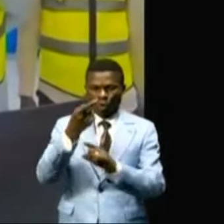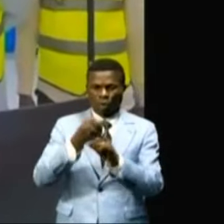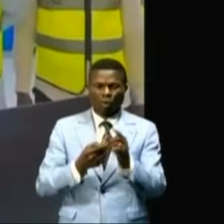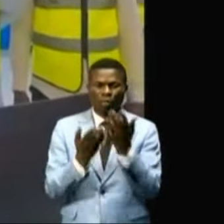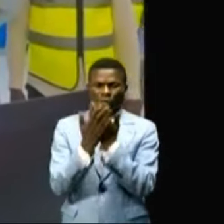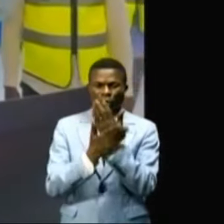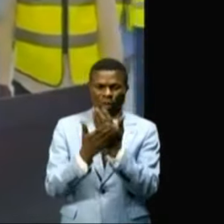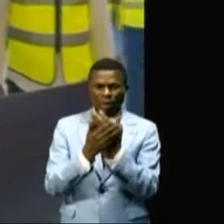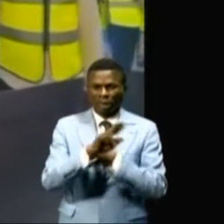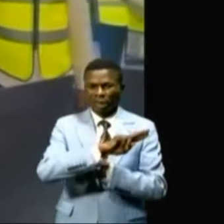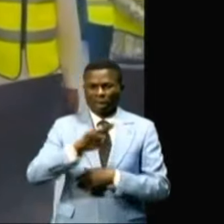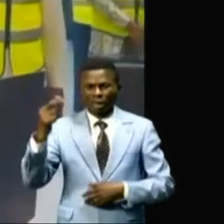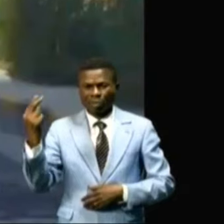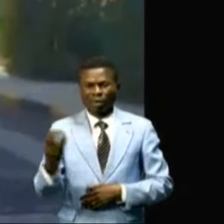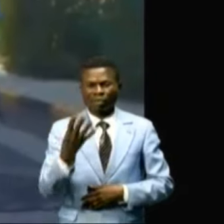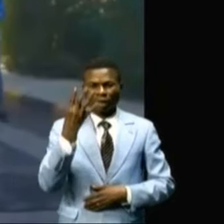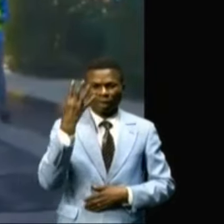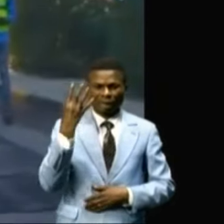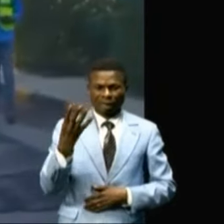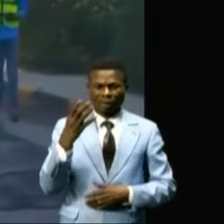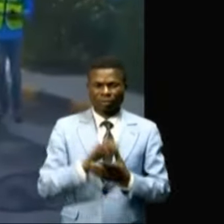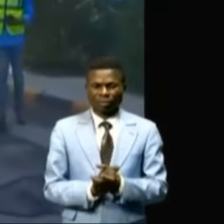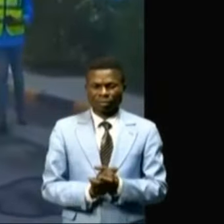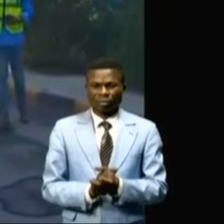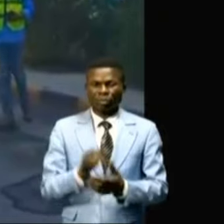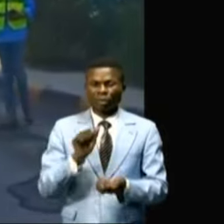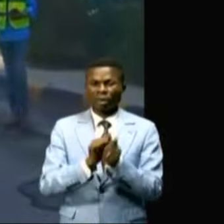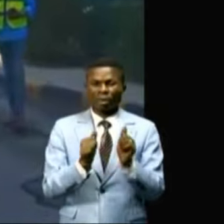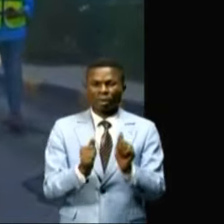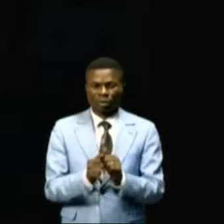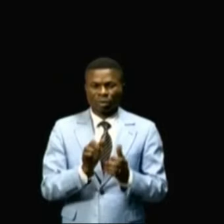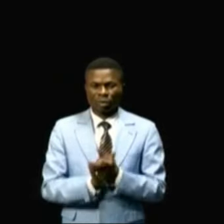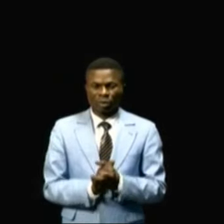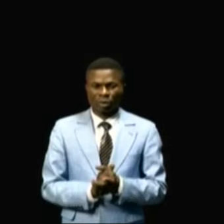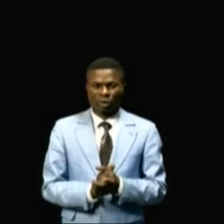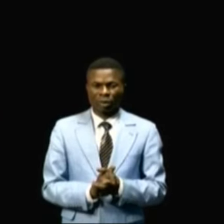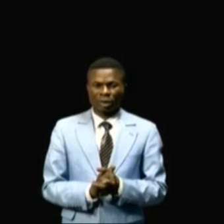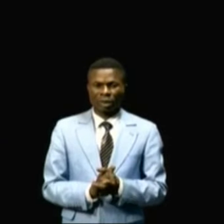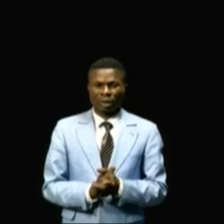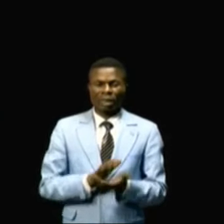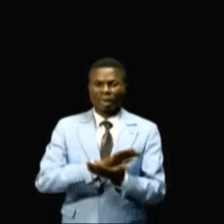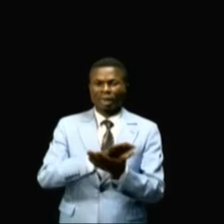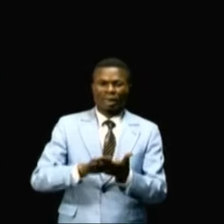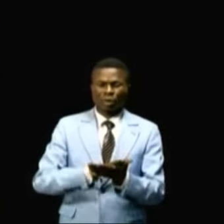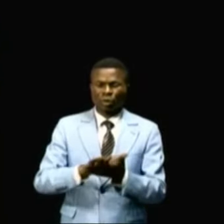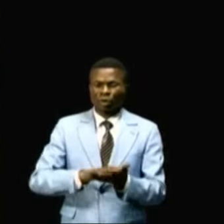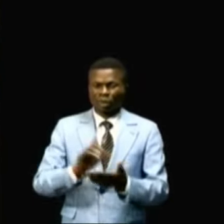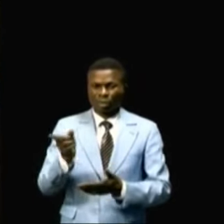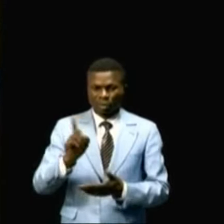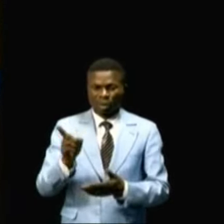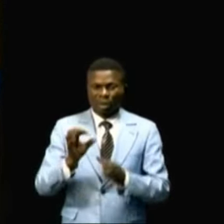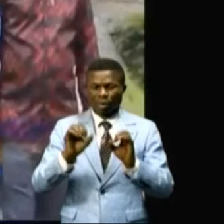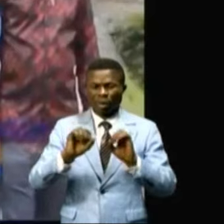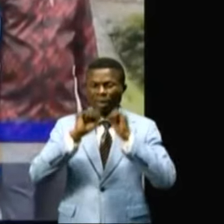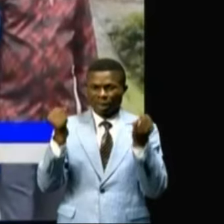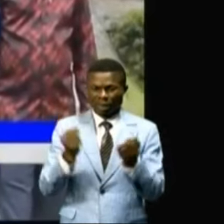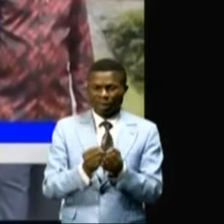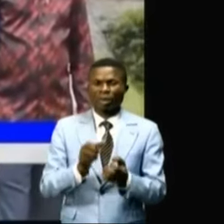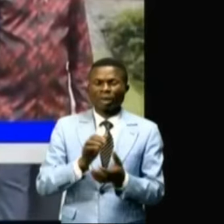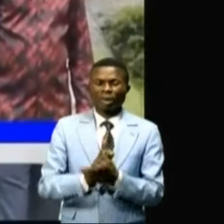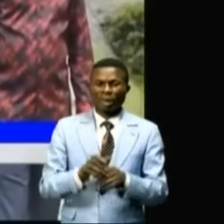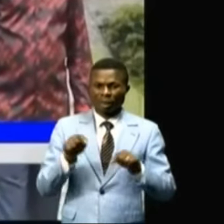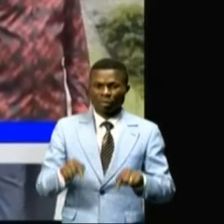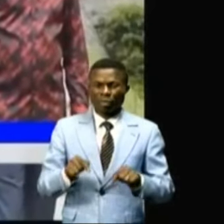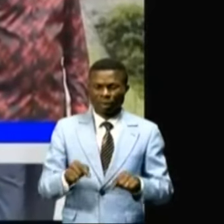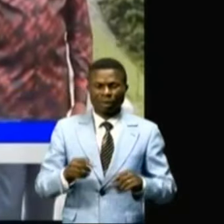juillet 2024. Il était question de visiter d'abord la cimenterie dans la ville de Tia. Nous sommes